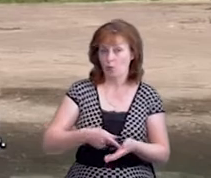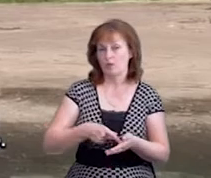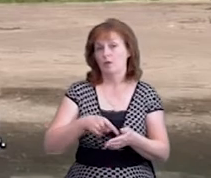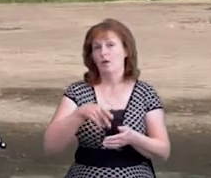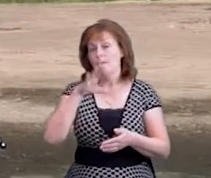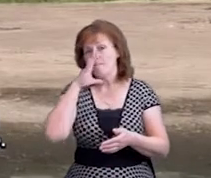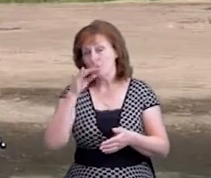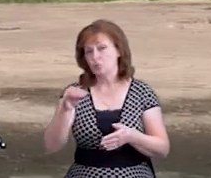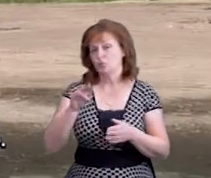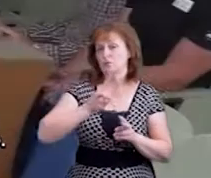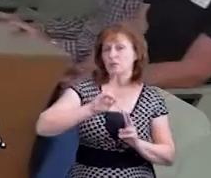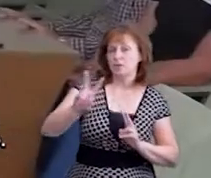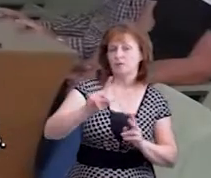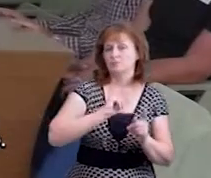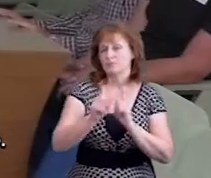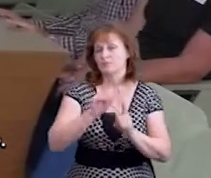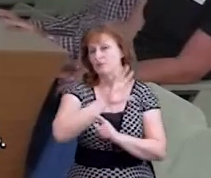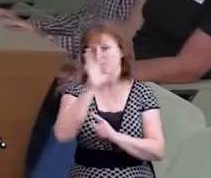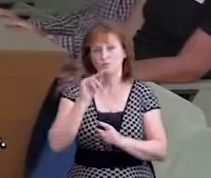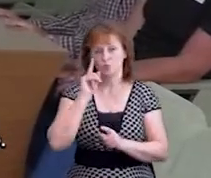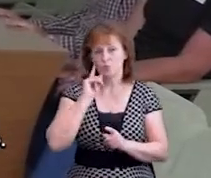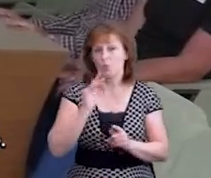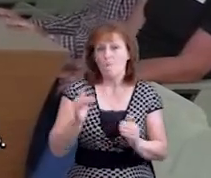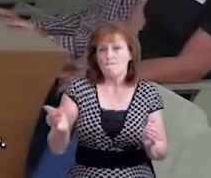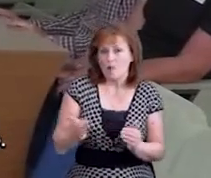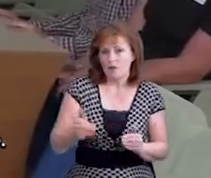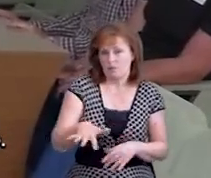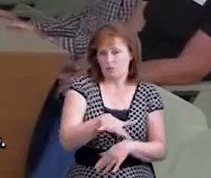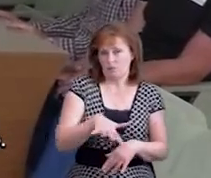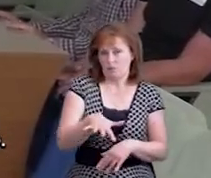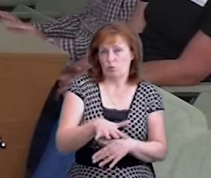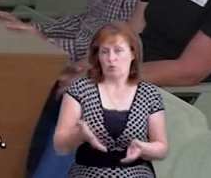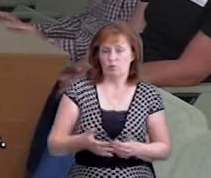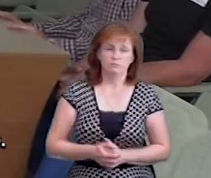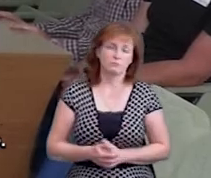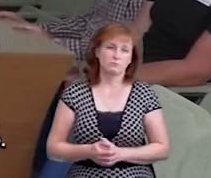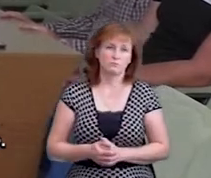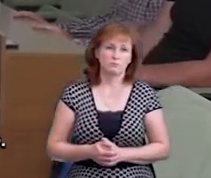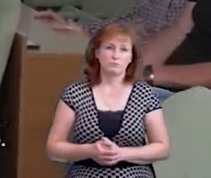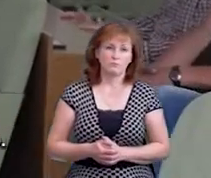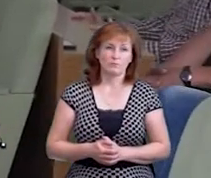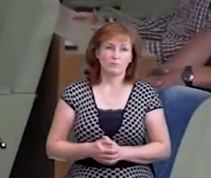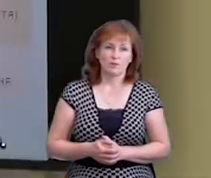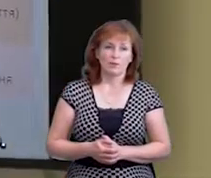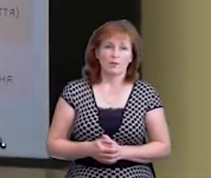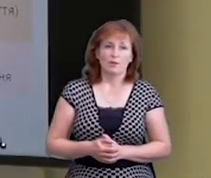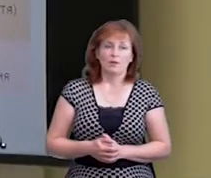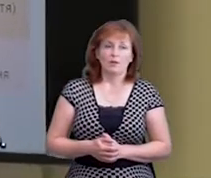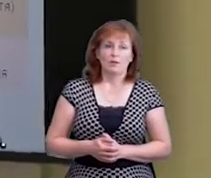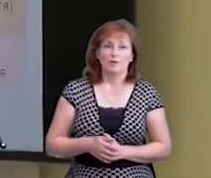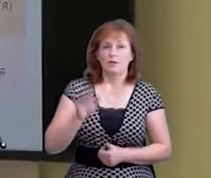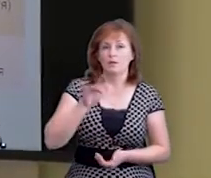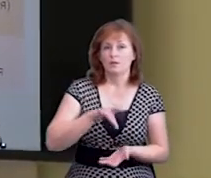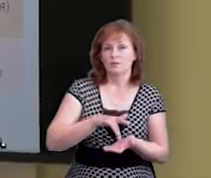транспортно-пешеходная доступность, сквозная логистика потоков. Маленькая территория, условно маленькая территория, плюс соседство,